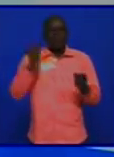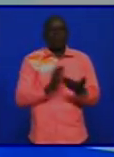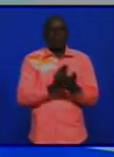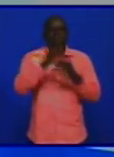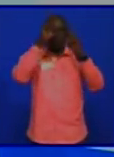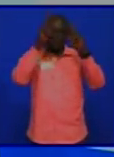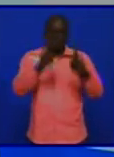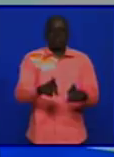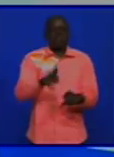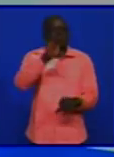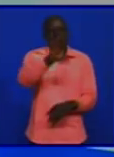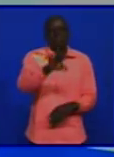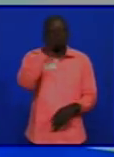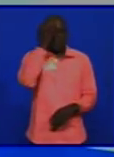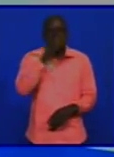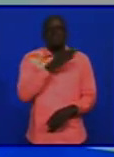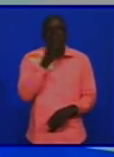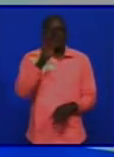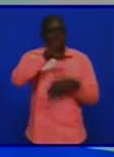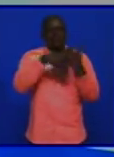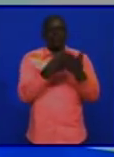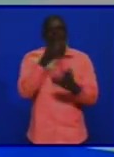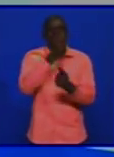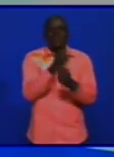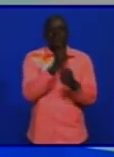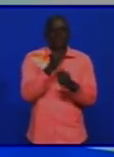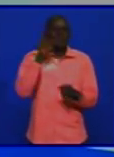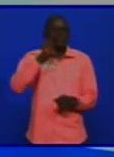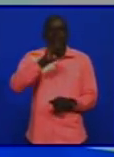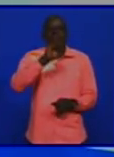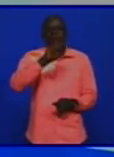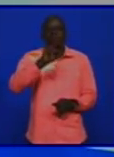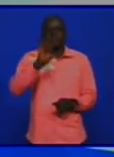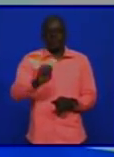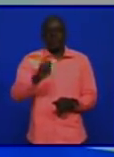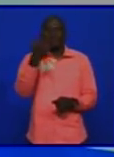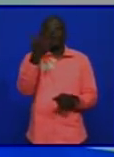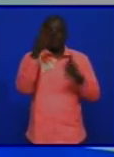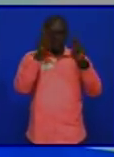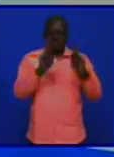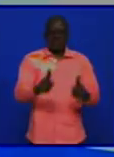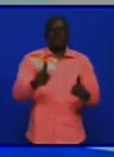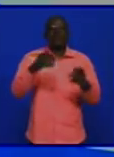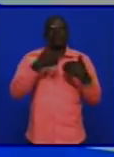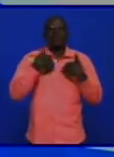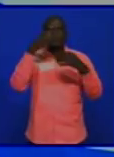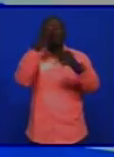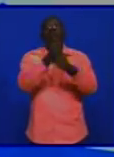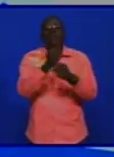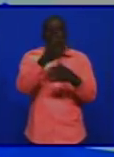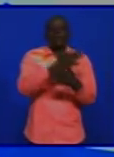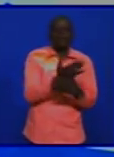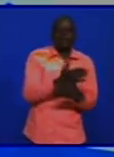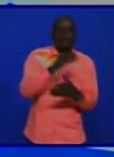encore identifiés. Tous travailleurs de la mine d'Inata. Les 3 personnes ont été kidnappées entre Inata et